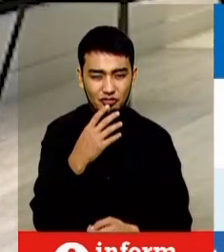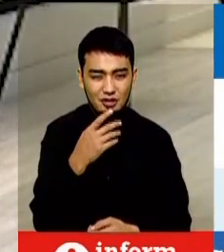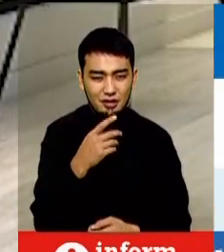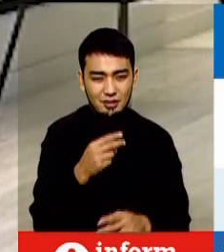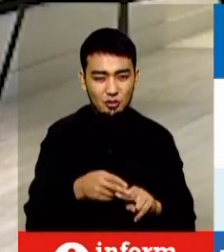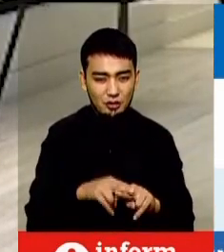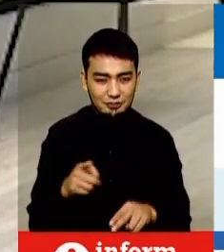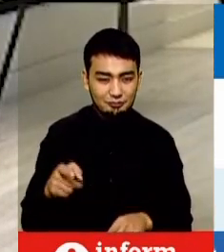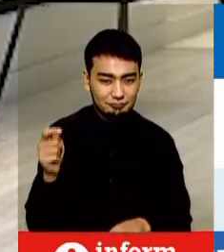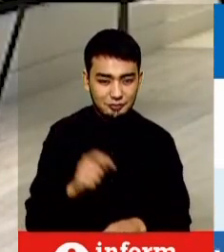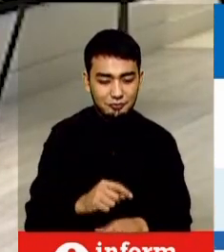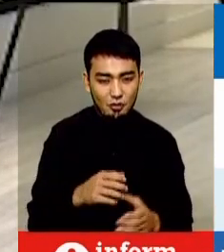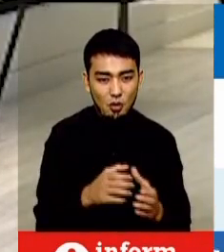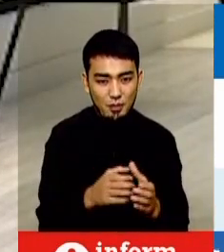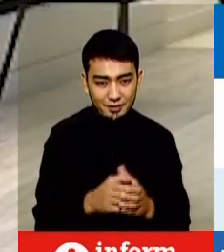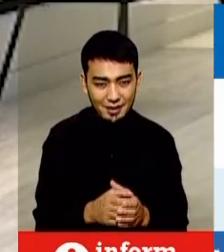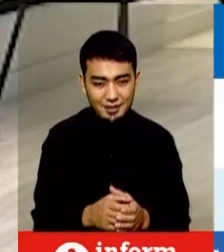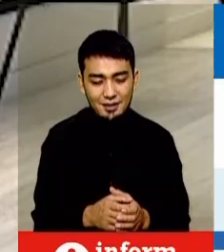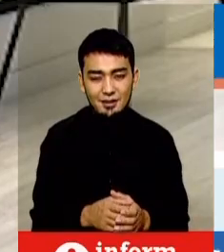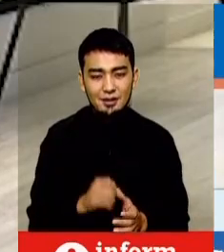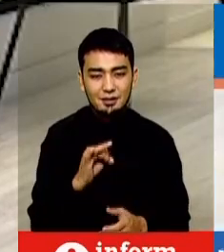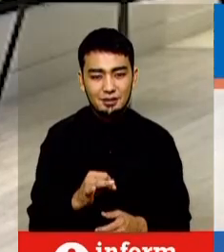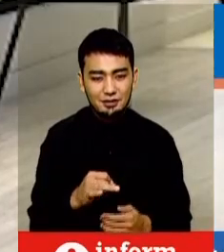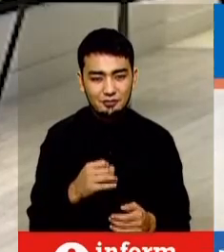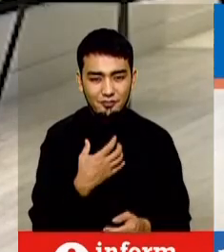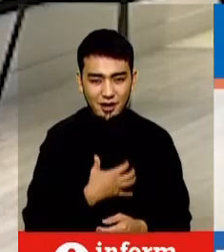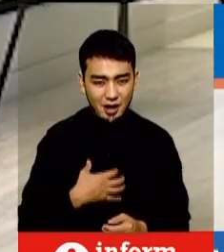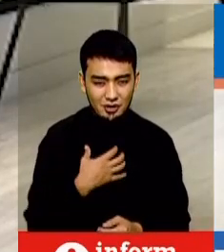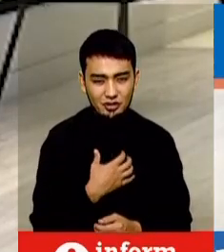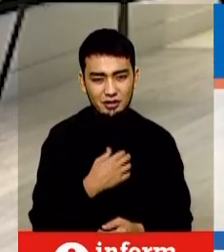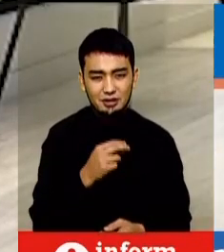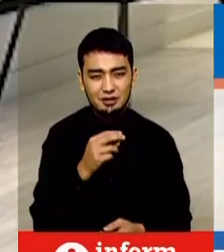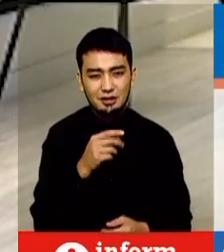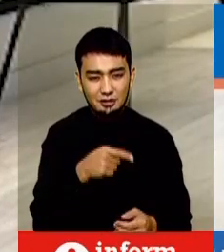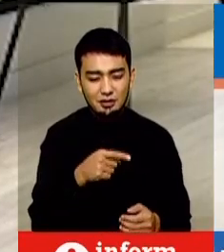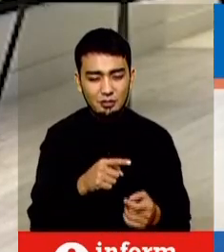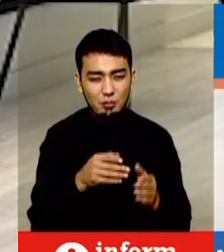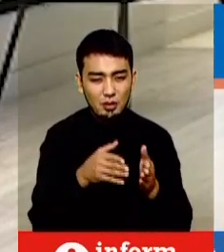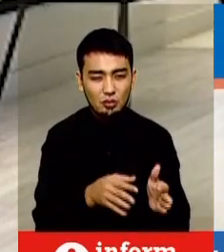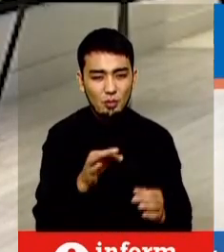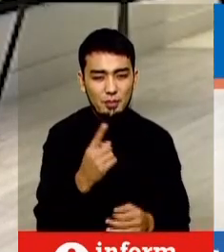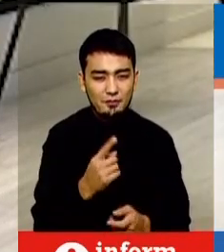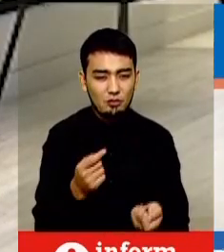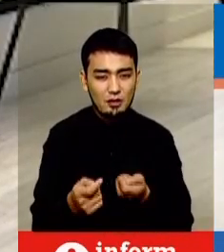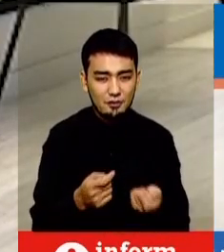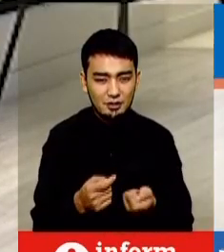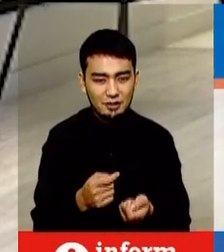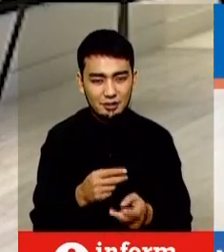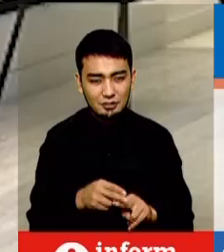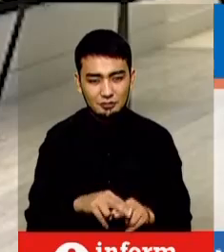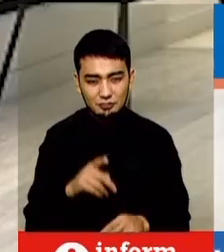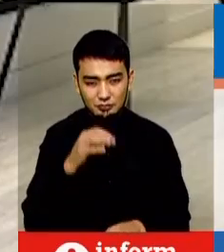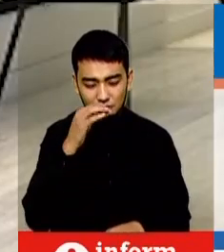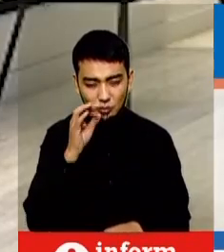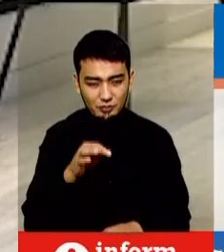ты пришел в компанию, продать, во-первых, вот всю важность, всю критичность этого подхода первому руководителю или его там профильному